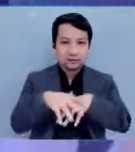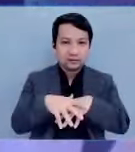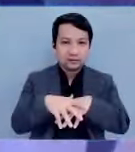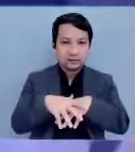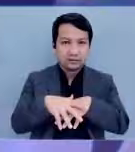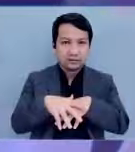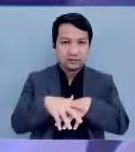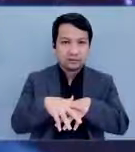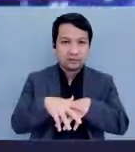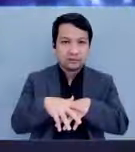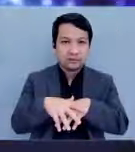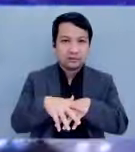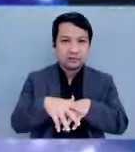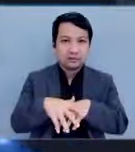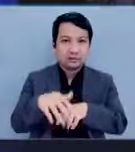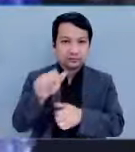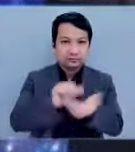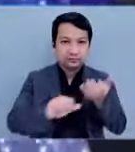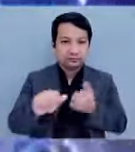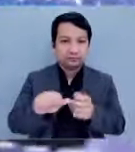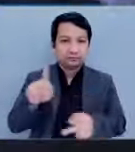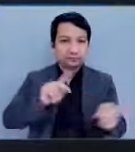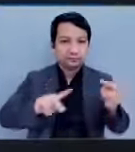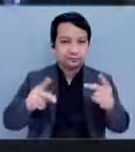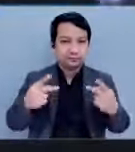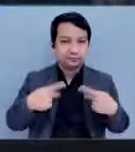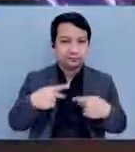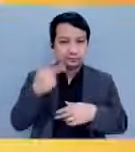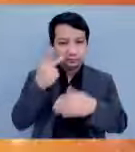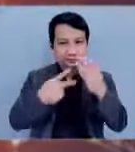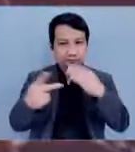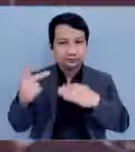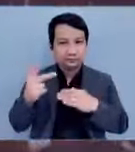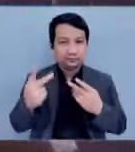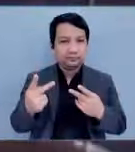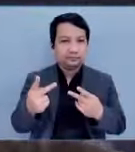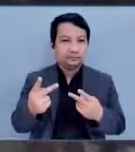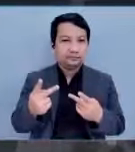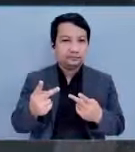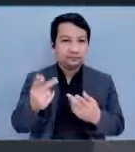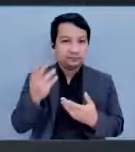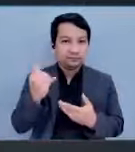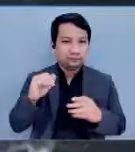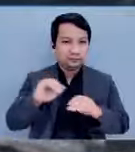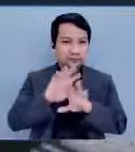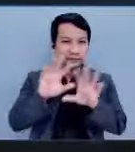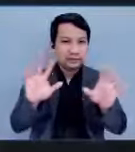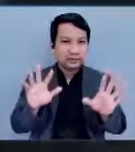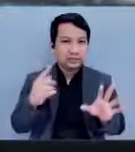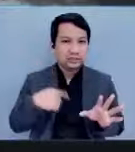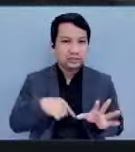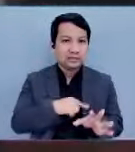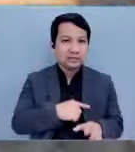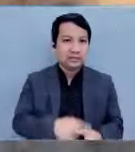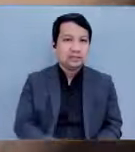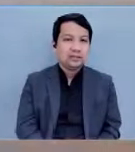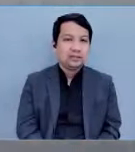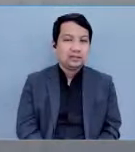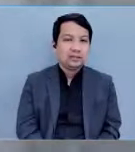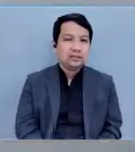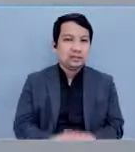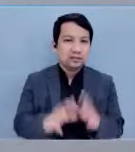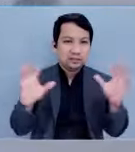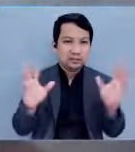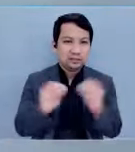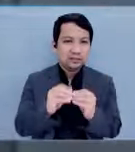circus performance. Mm-hmm. Tapos yun po, meron po kaming visual arts na pinapakita using po yung lights namin. Sa kabuuan, isa performing